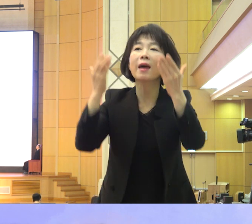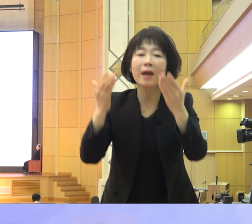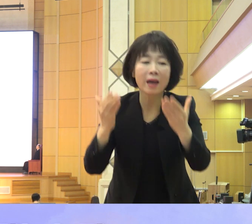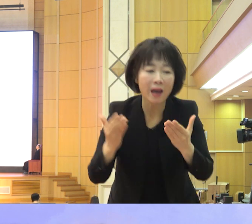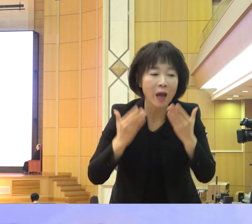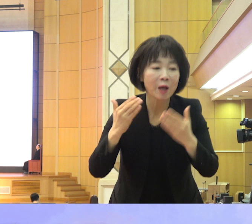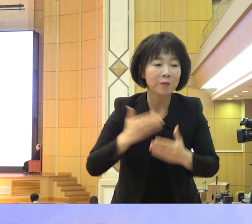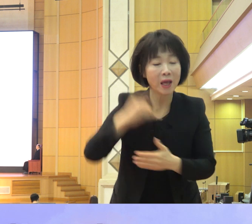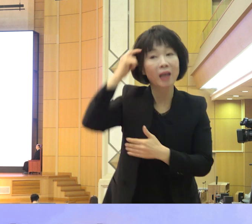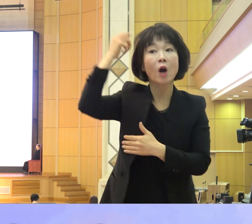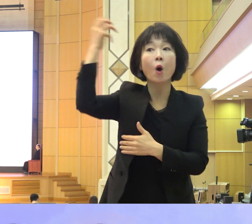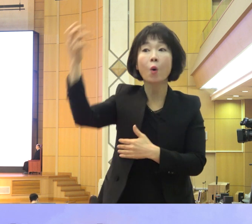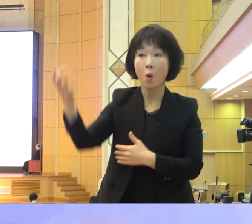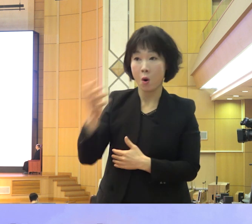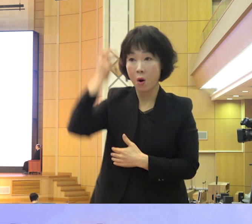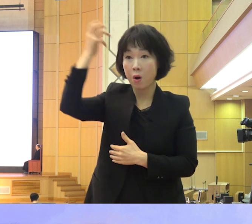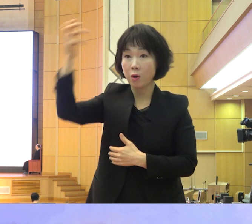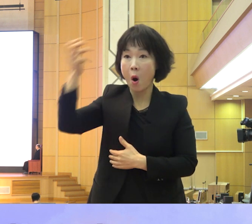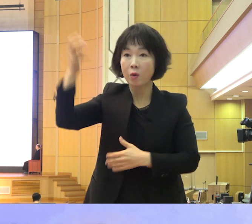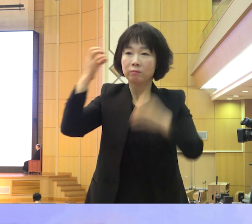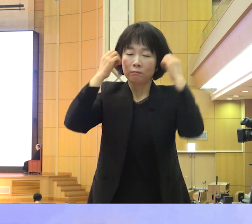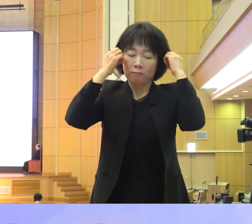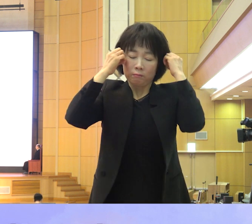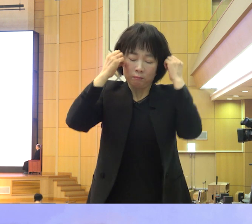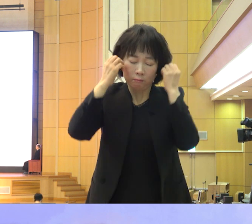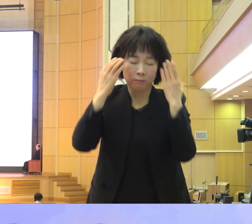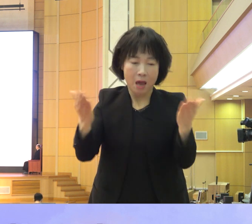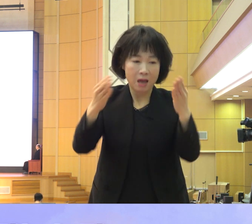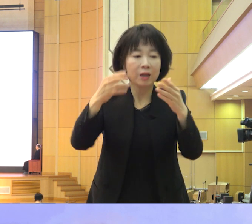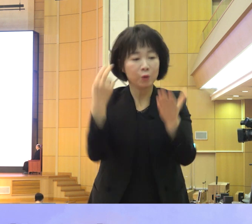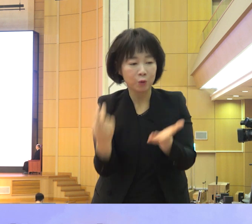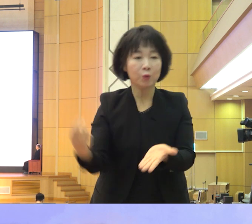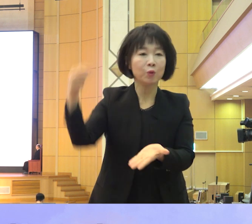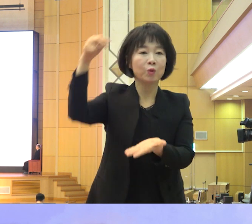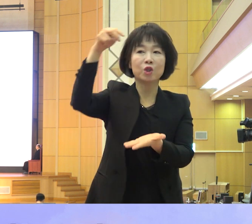이해하시네. 내 영혼 새롭게